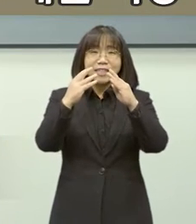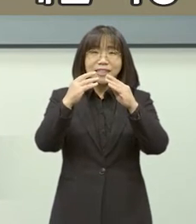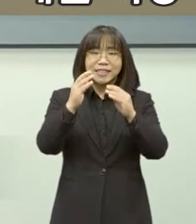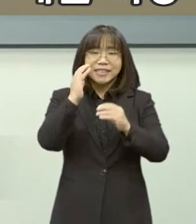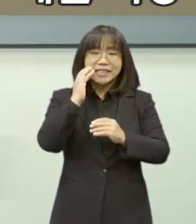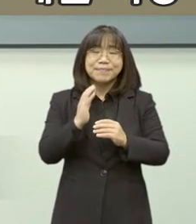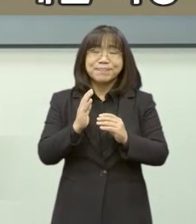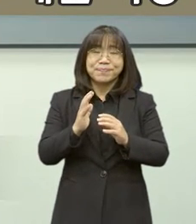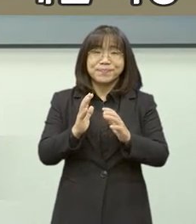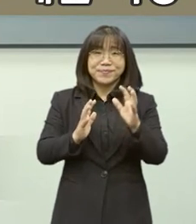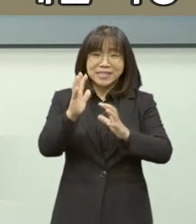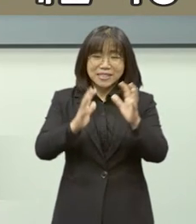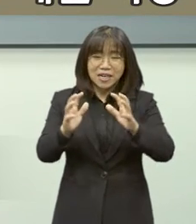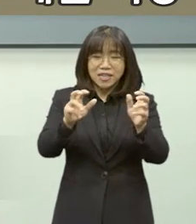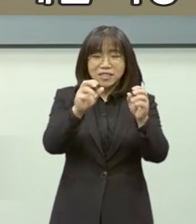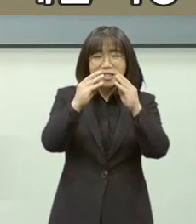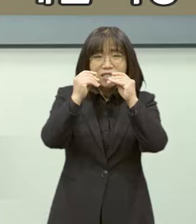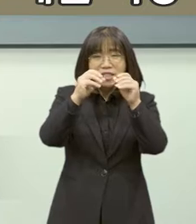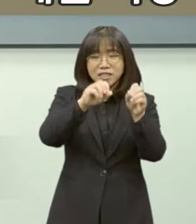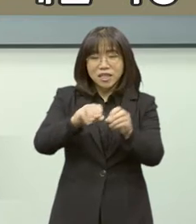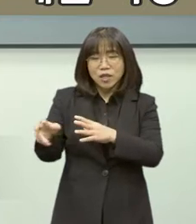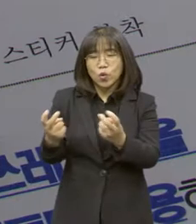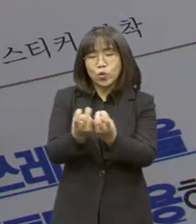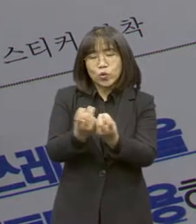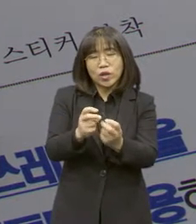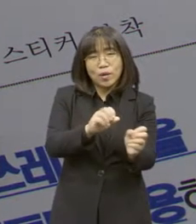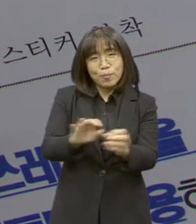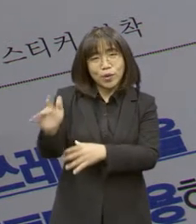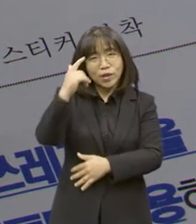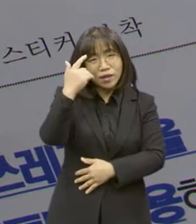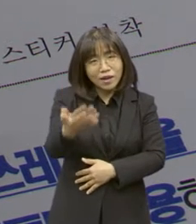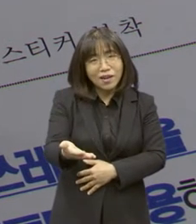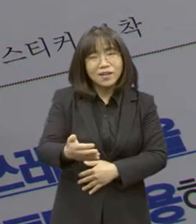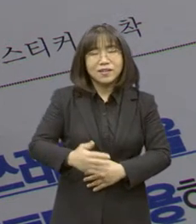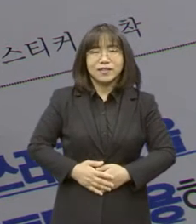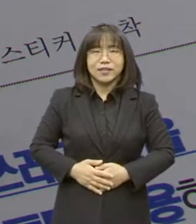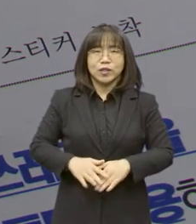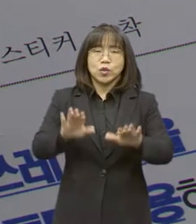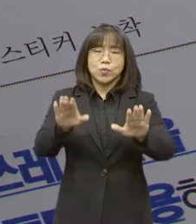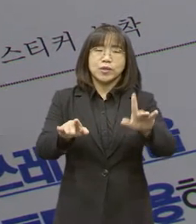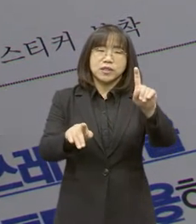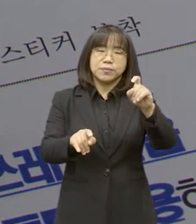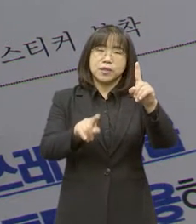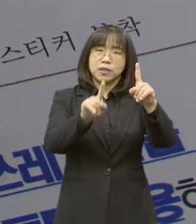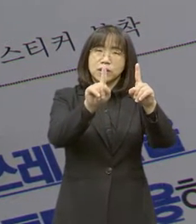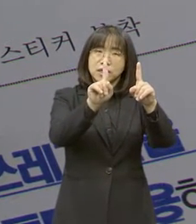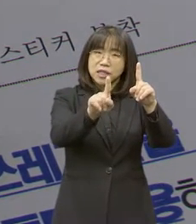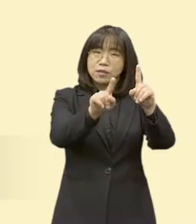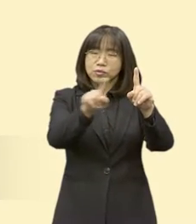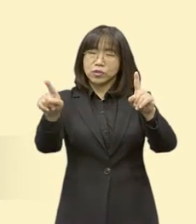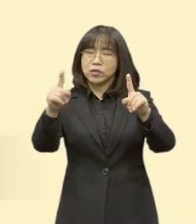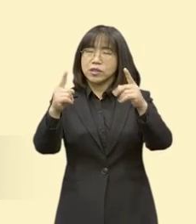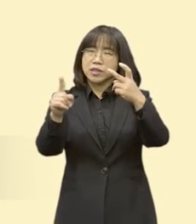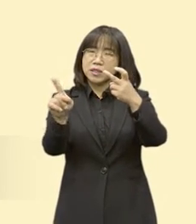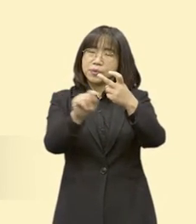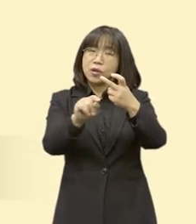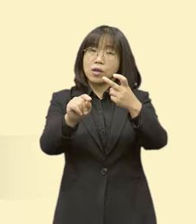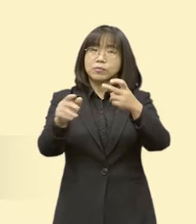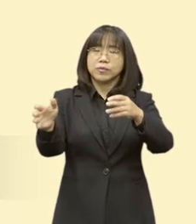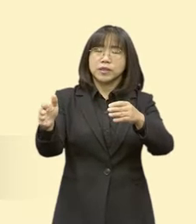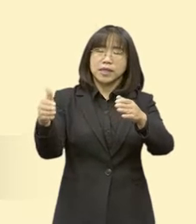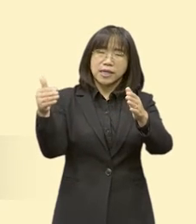쓰레기는 어떻게 버리면 될까요 강서구 가 오는 11월 1일부터 12월 24일까지